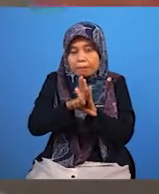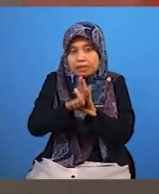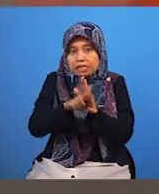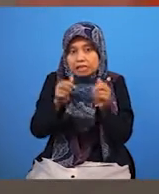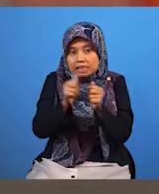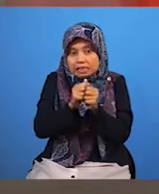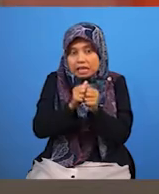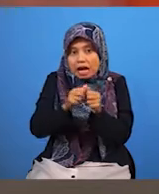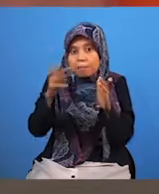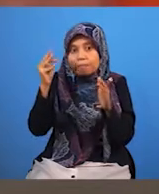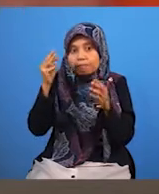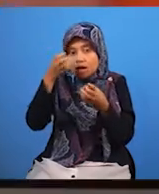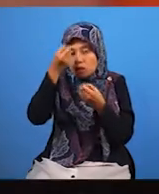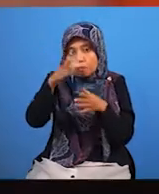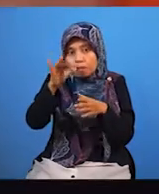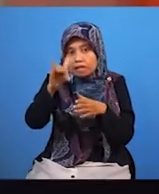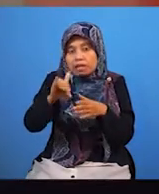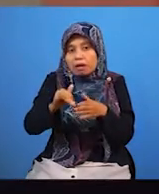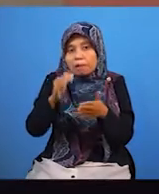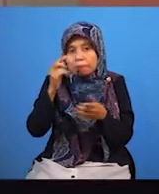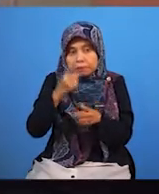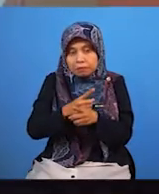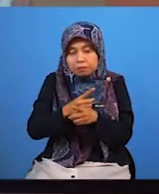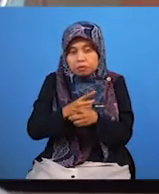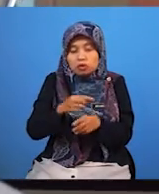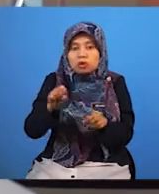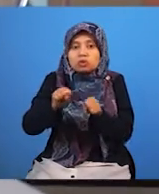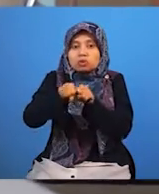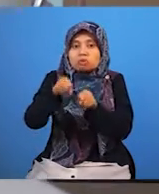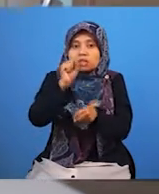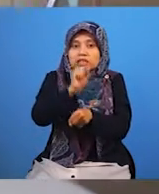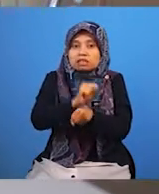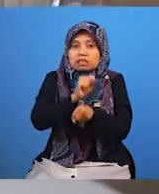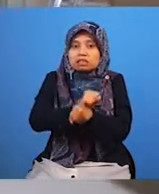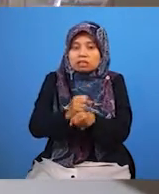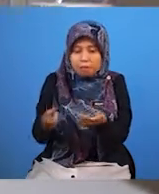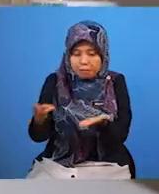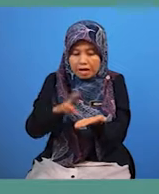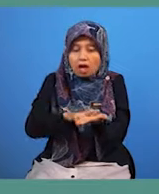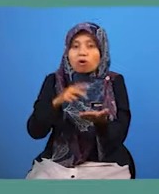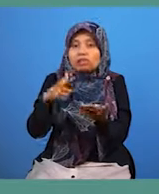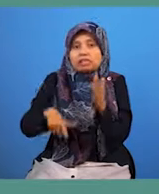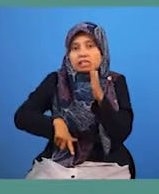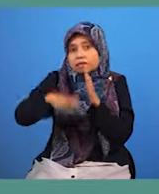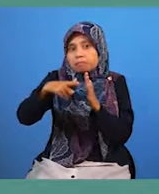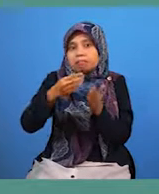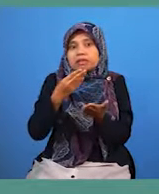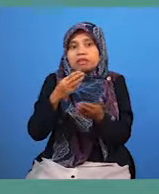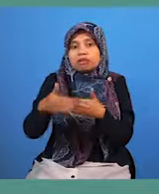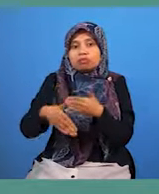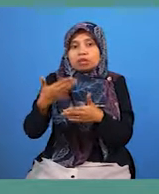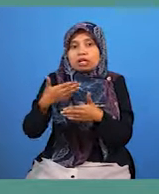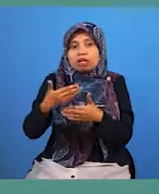dengan maklumat-maklumat yang betul supaya kerja-kerja merekod lebih mudah. Antara maklumat